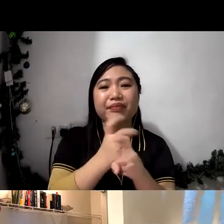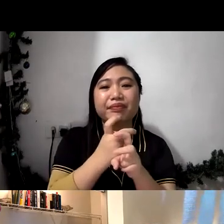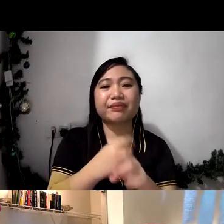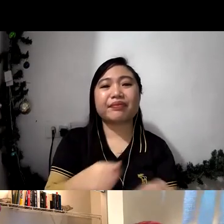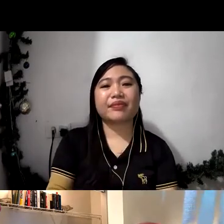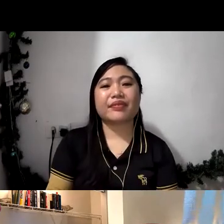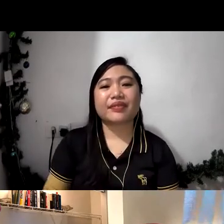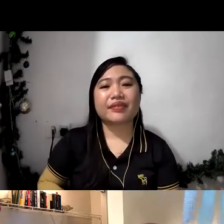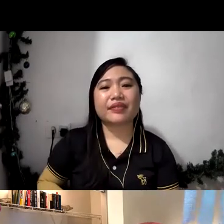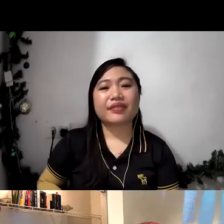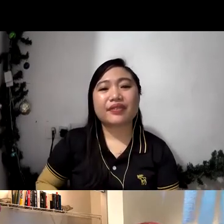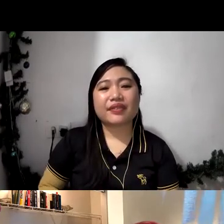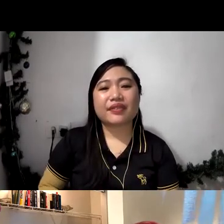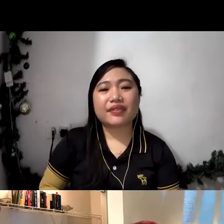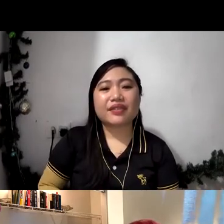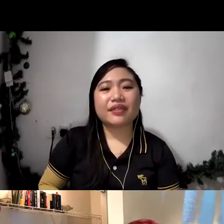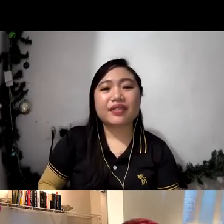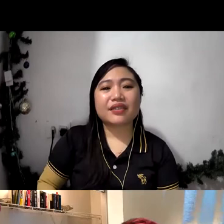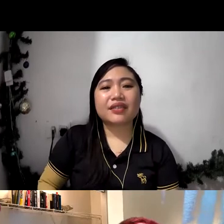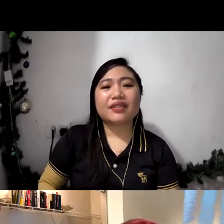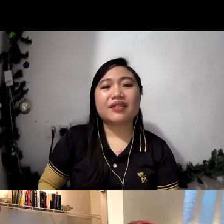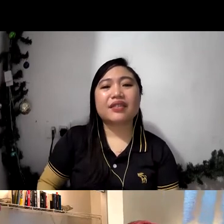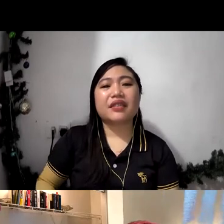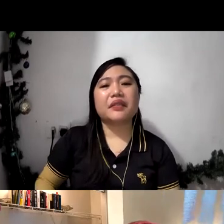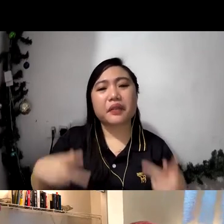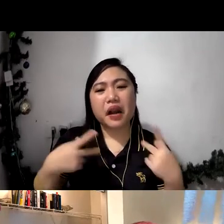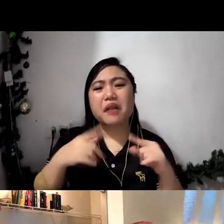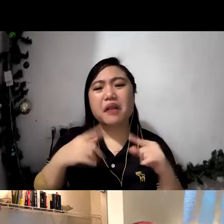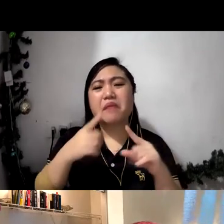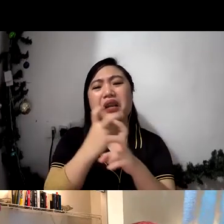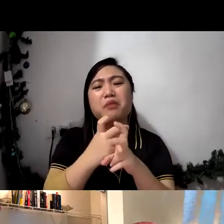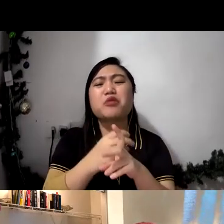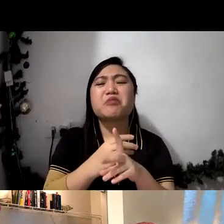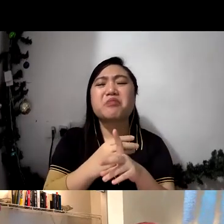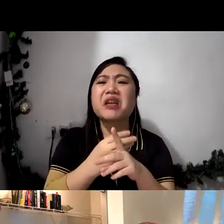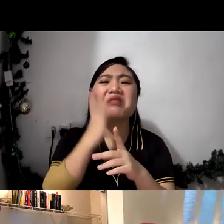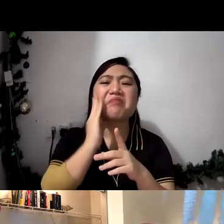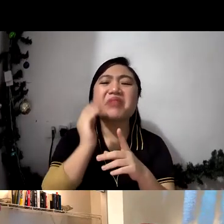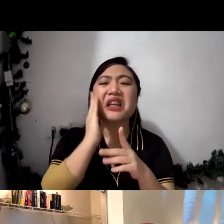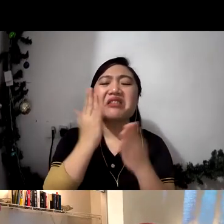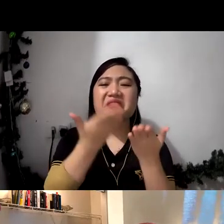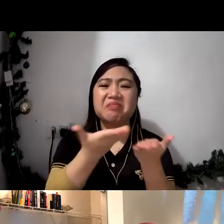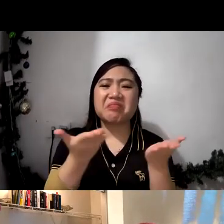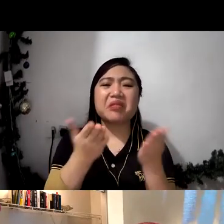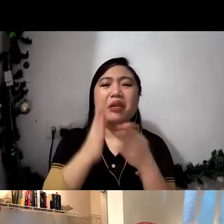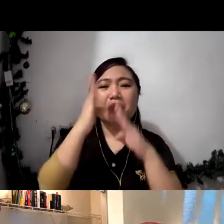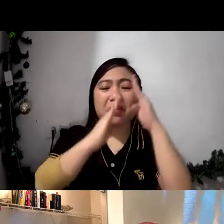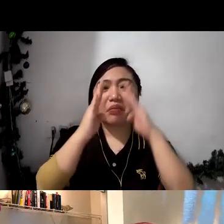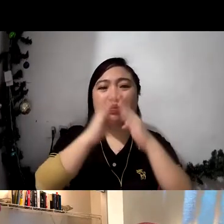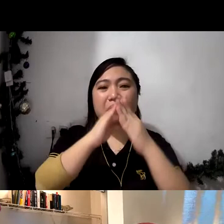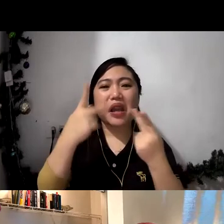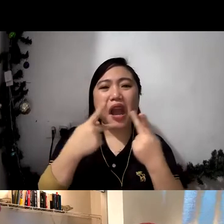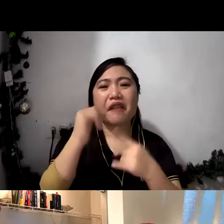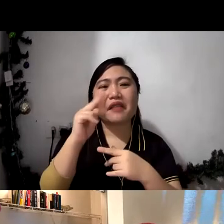nung ng mga karanasan ng mga taong may intersex condition. Okay? Dahil may mga iba sa kanila, no, hindi nagbabago